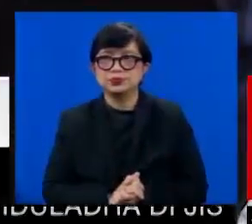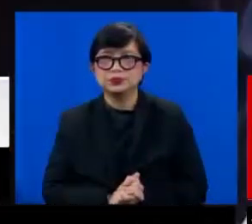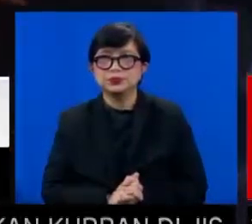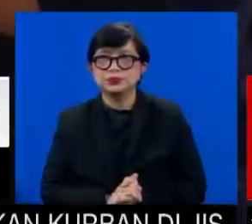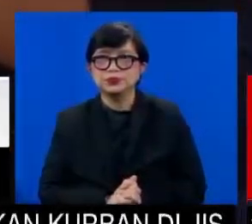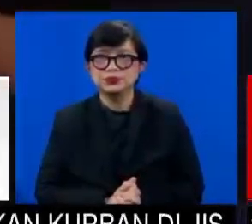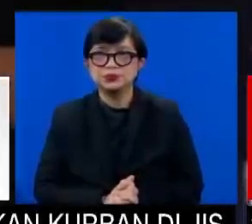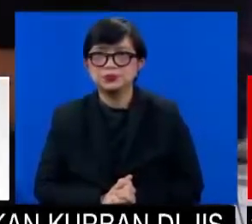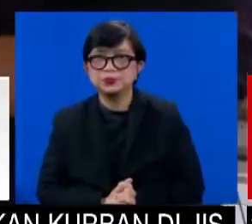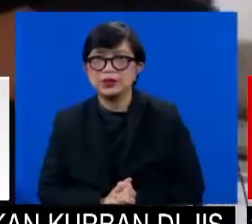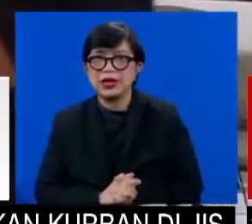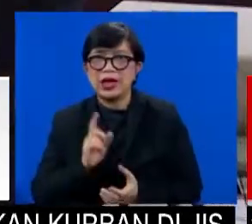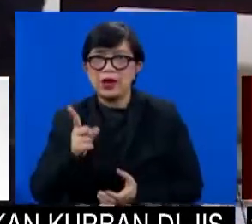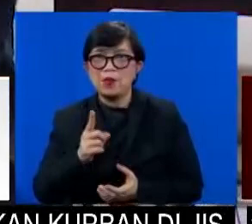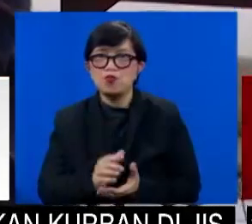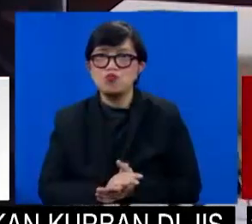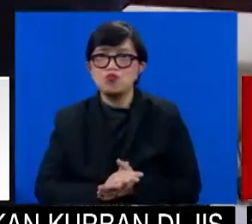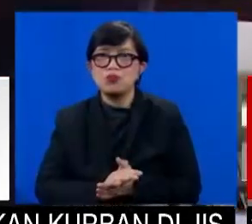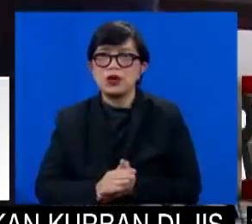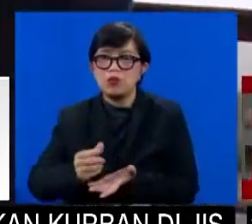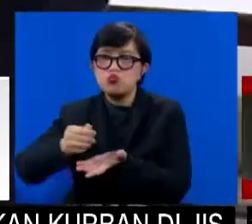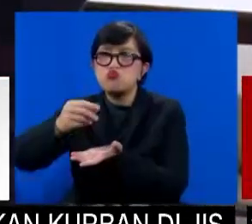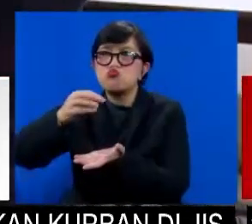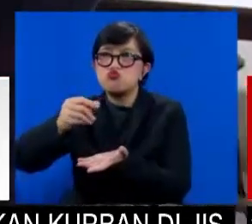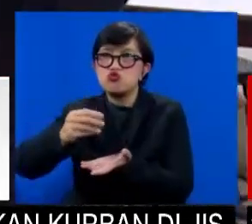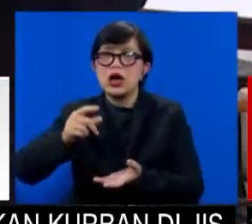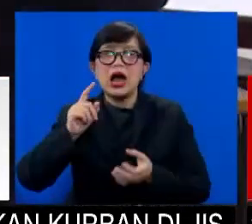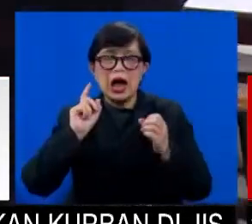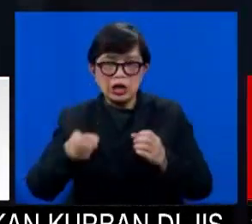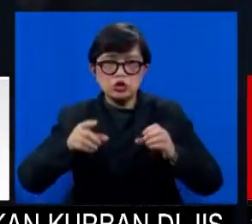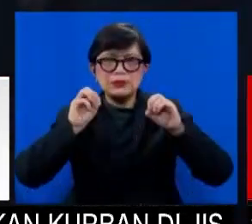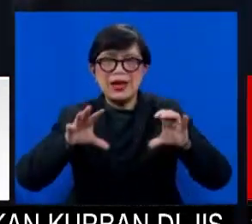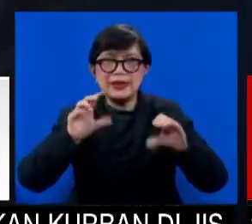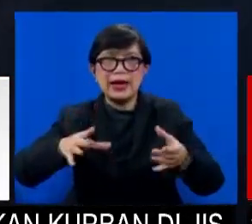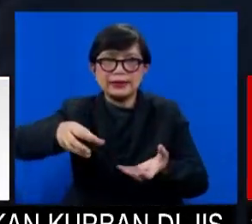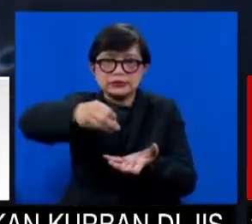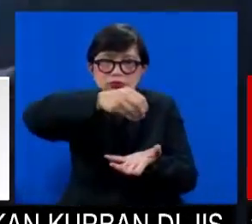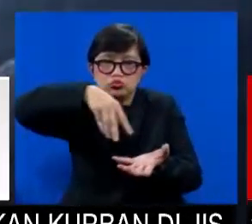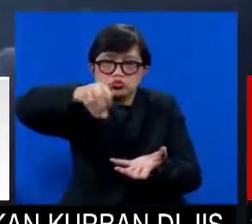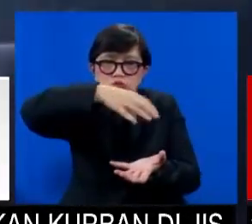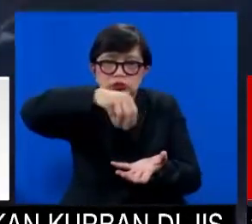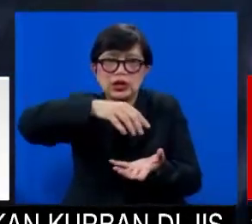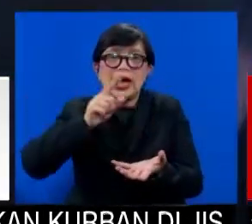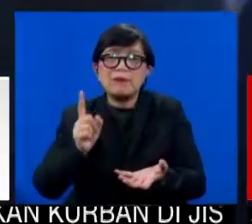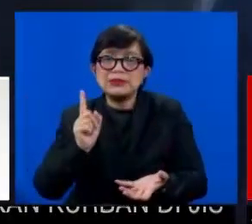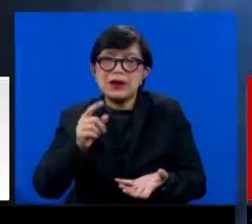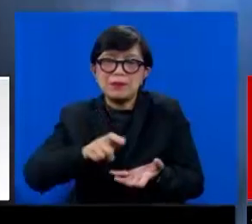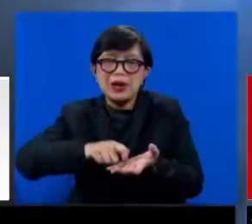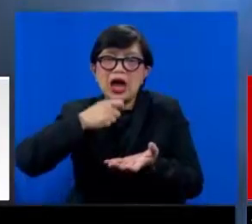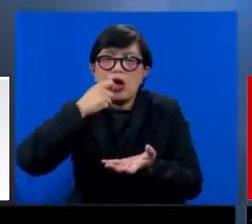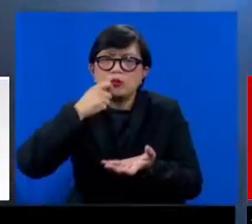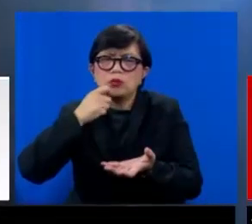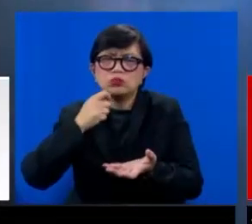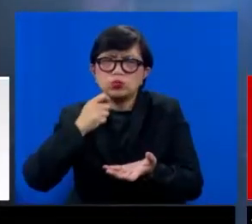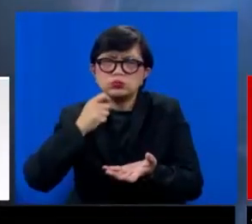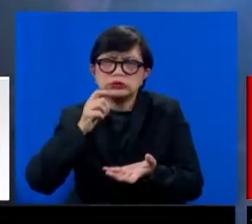Jangan pelit-pelit ya rempahnya agar daging pada iga empuk dan mudah dimakan. Lihat prosesnya, banyak kayu-kayunya